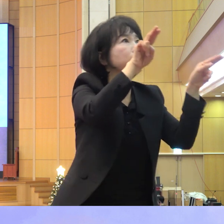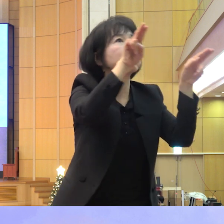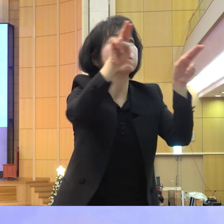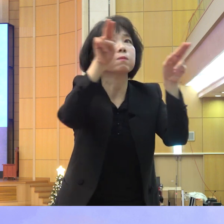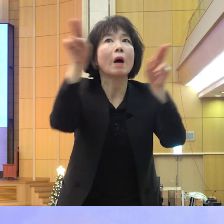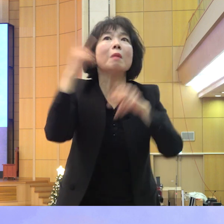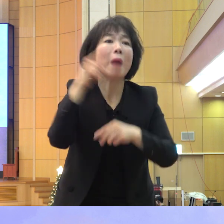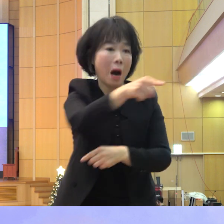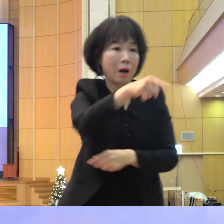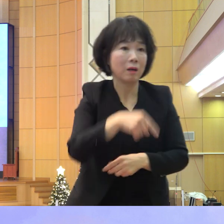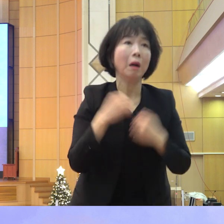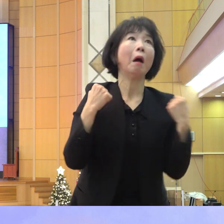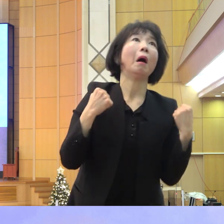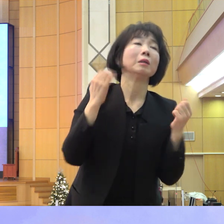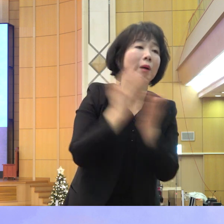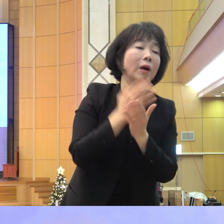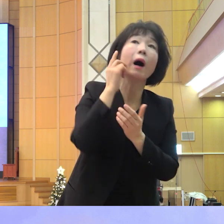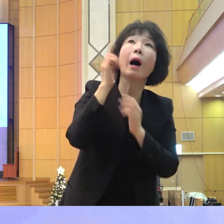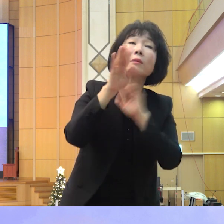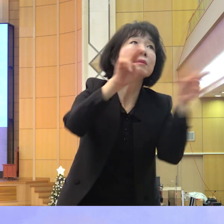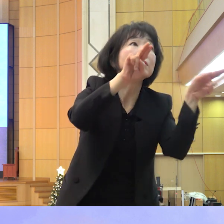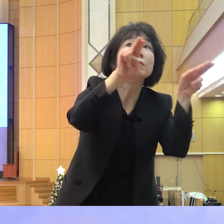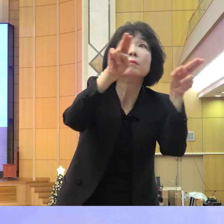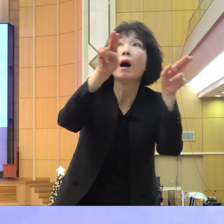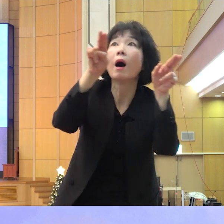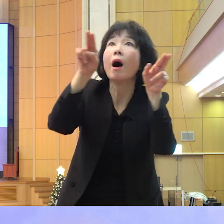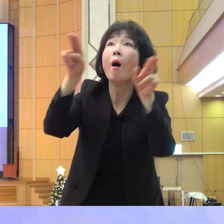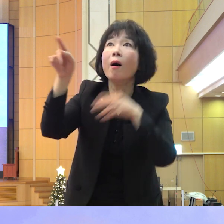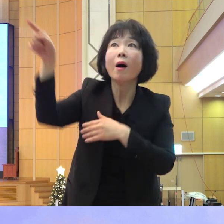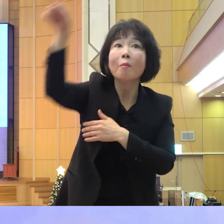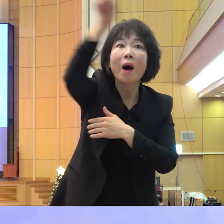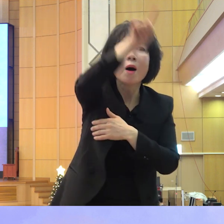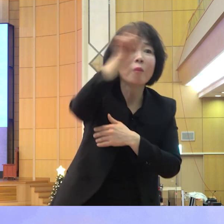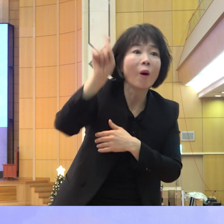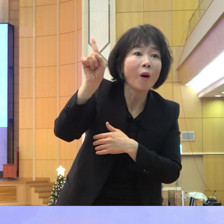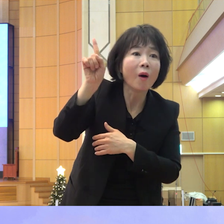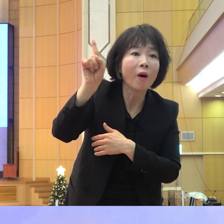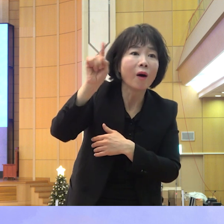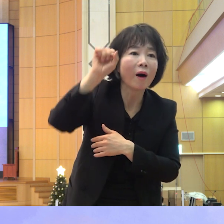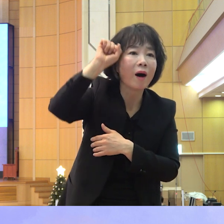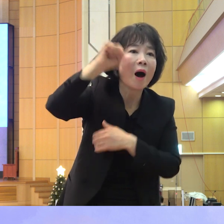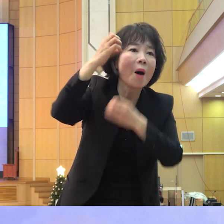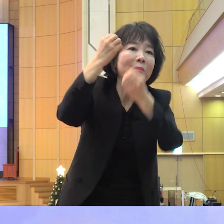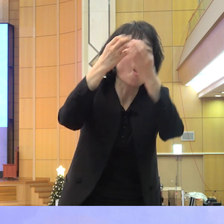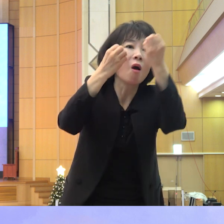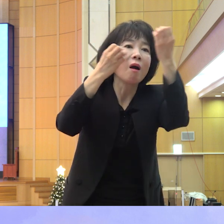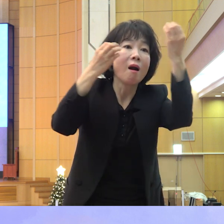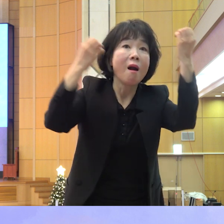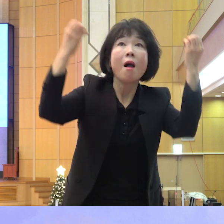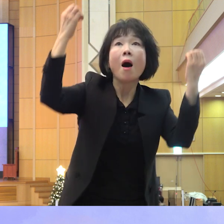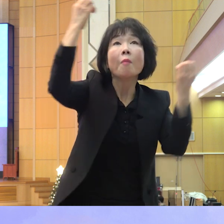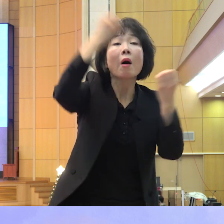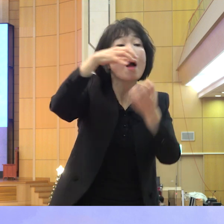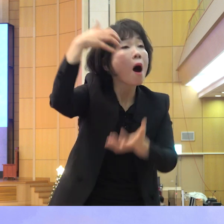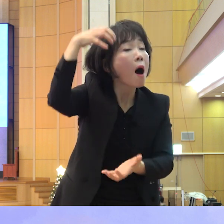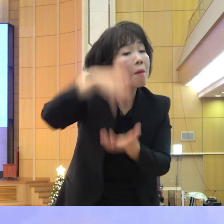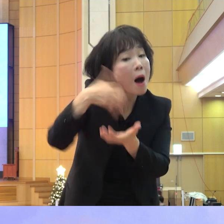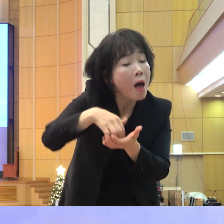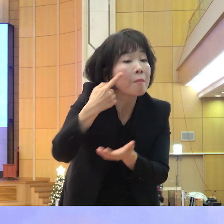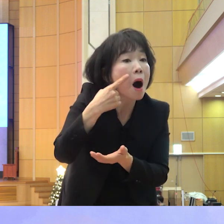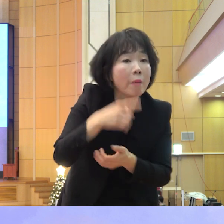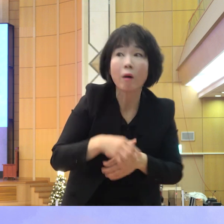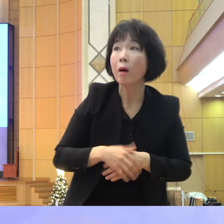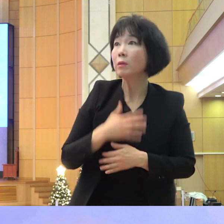하늘을 보게 만들잖아. 하늘을 우러러서 하늘에 밤하늘에 떠있는 무별을 셀 수 있나 보라.